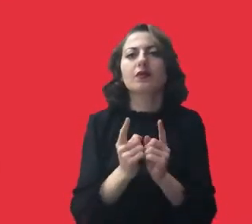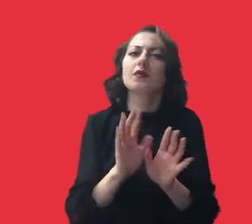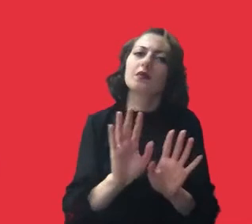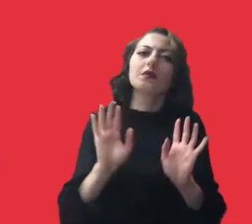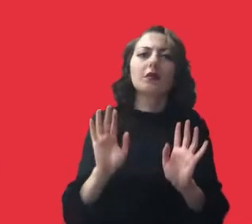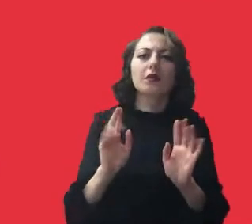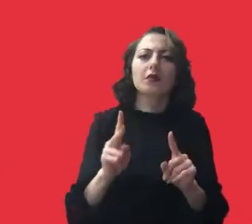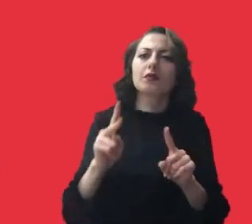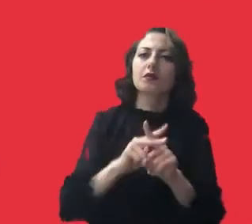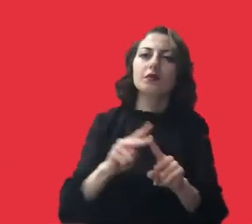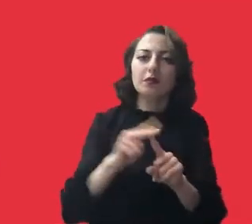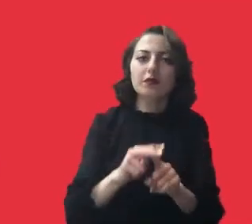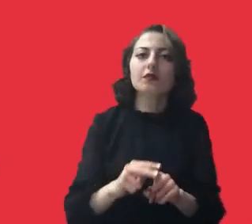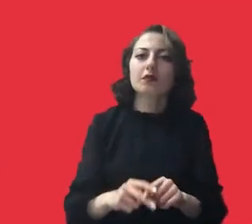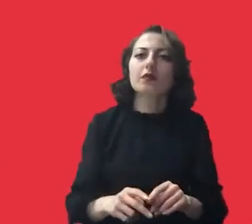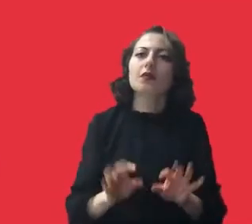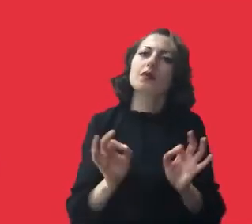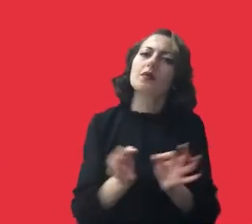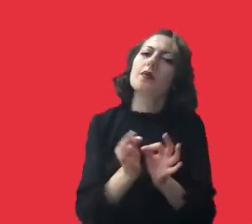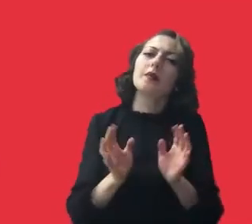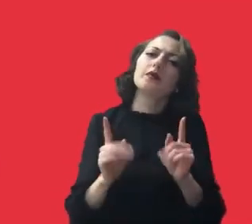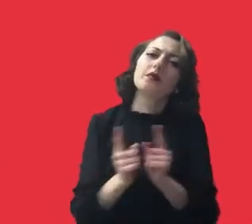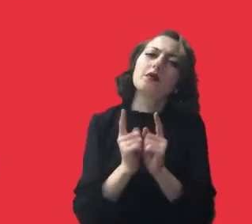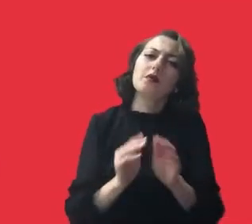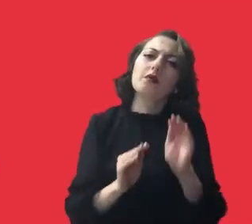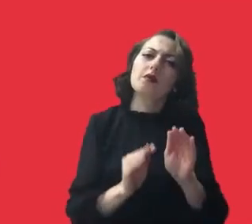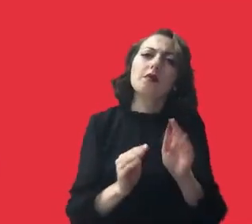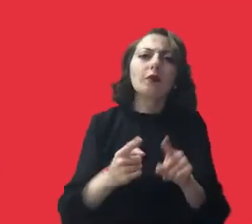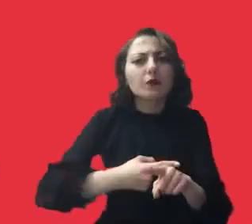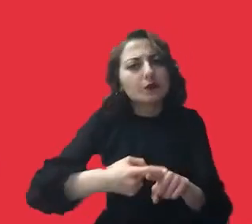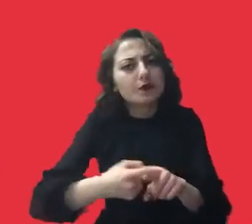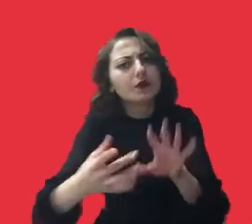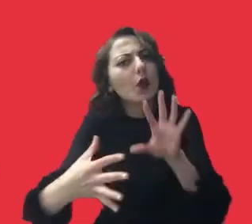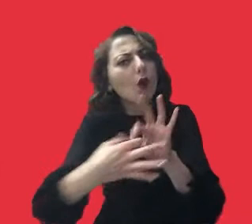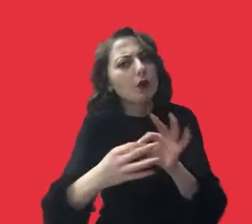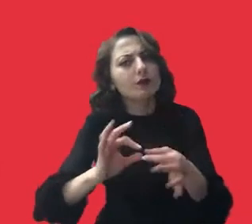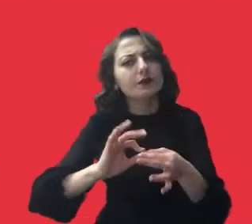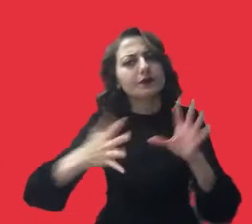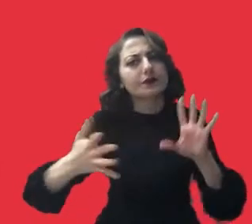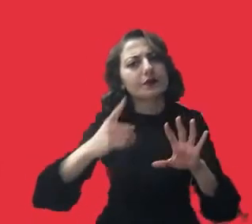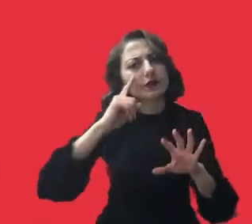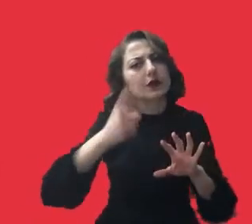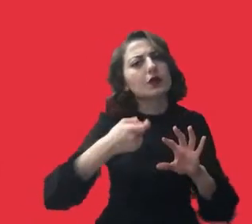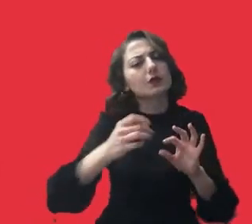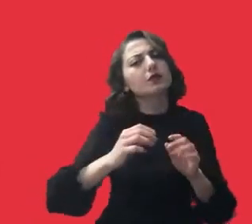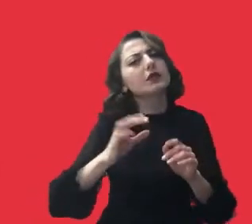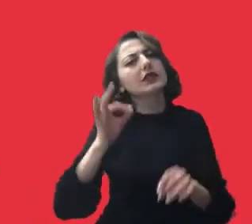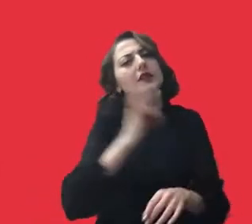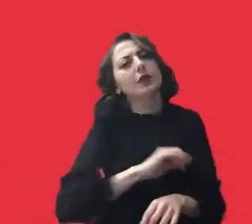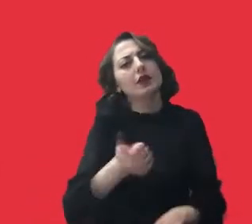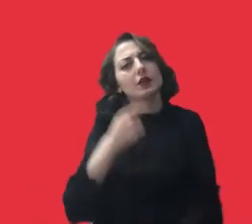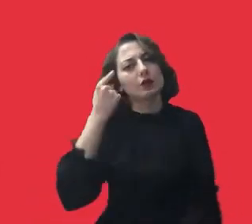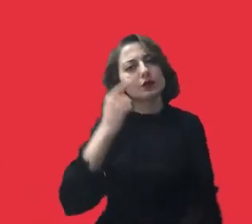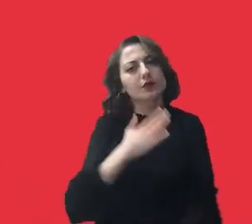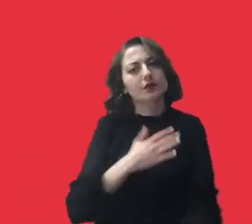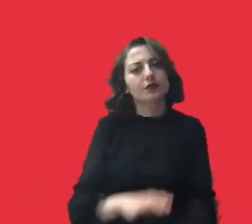dahiliyetinin So their sağlanması involvement ortak is çözümler critical bulabilmemiz adına in mümkün diye providing düşünüyorum. common solutions. I think this is